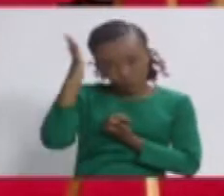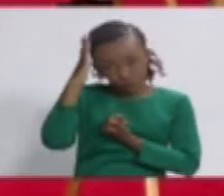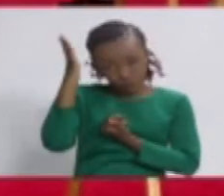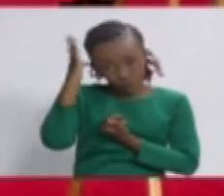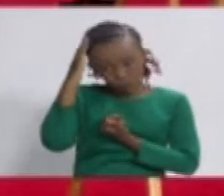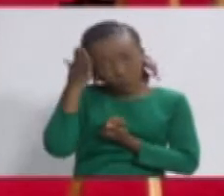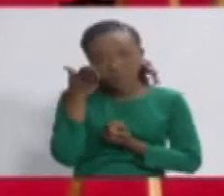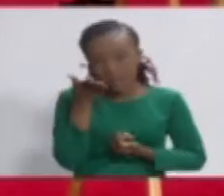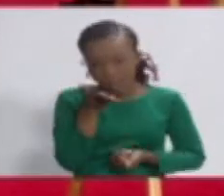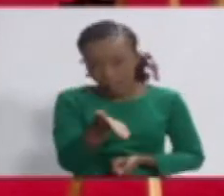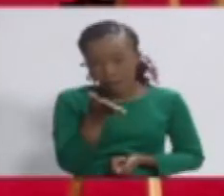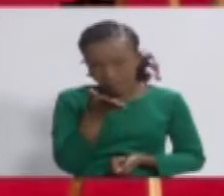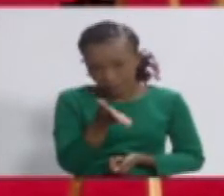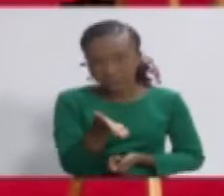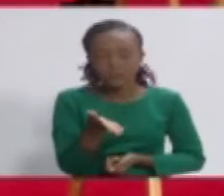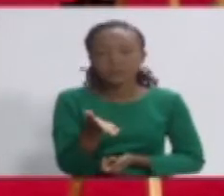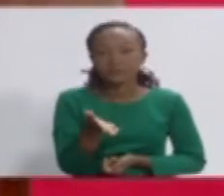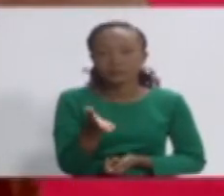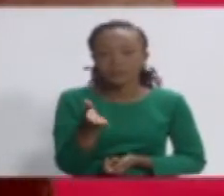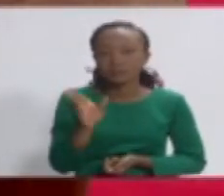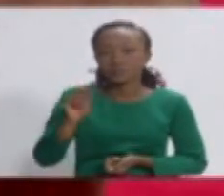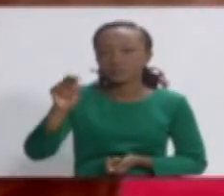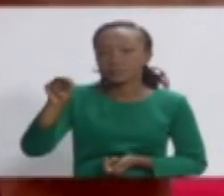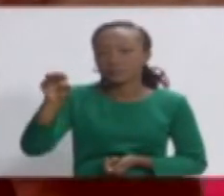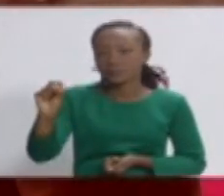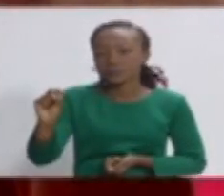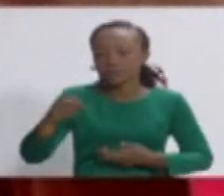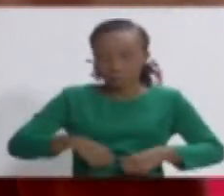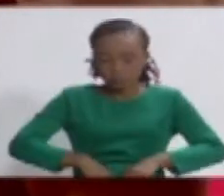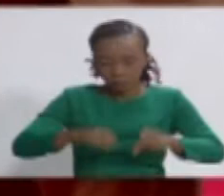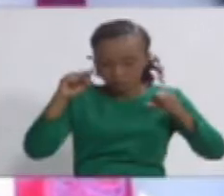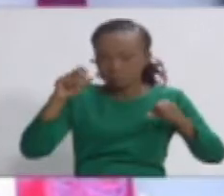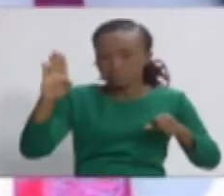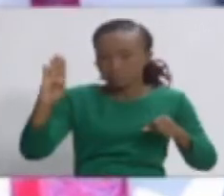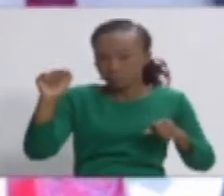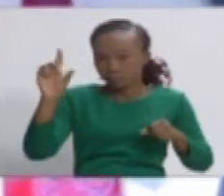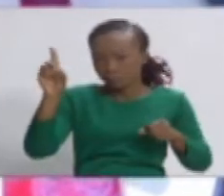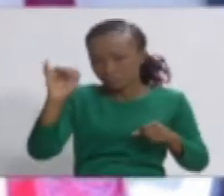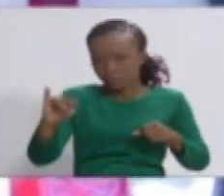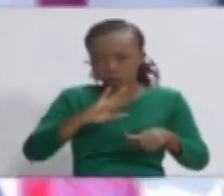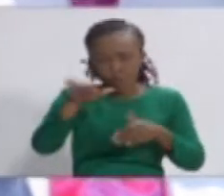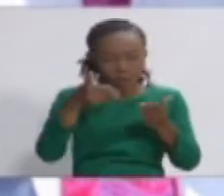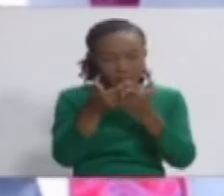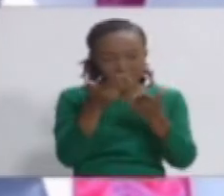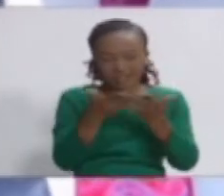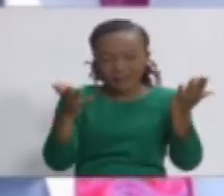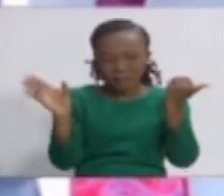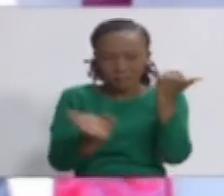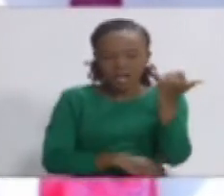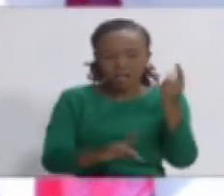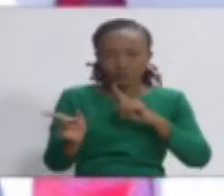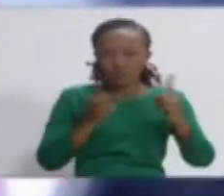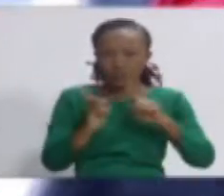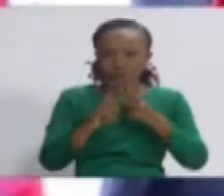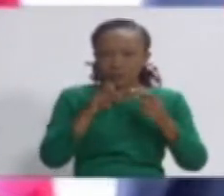wa mkurugenzi wa mamlaka ya huduma za Nairobi NMS Generali Mohamed Badi. Na yale mambo yote mabaya nimeongea kwa ndugu